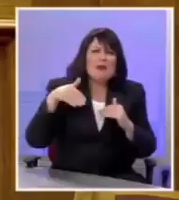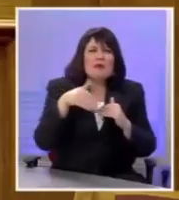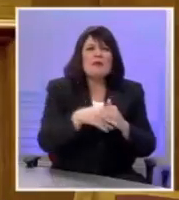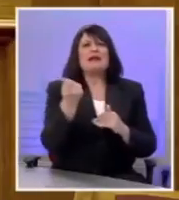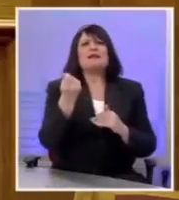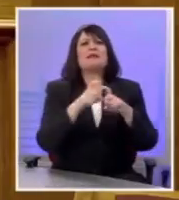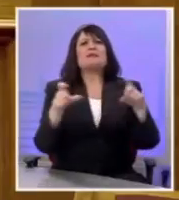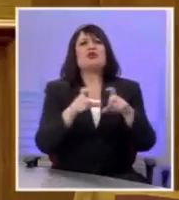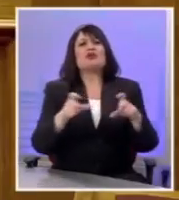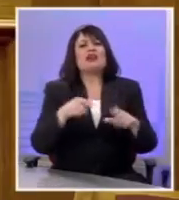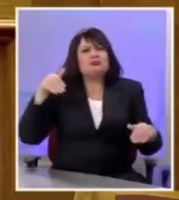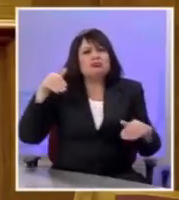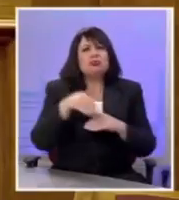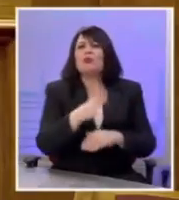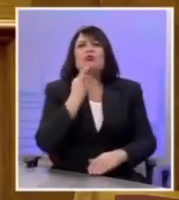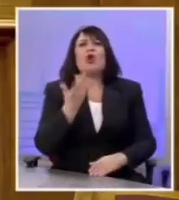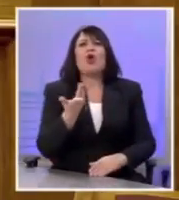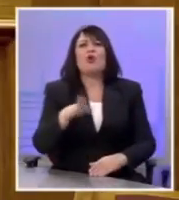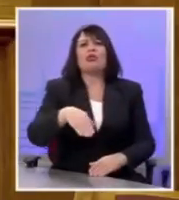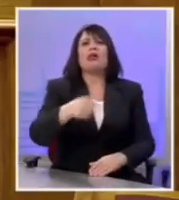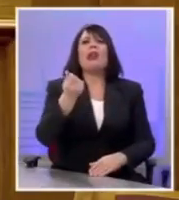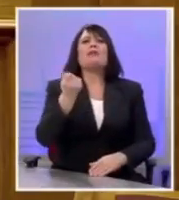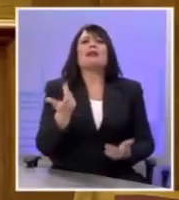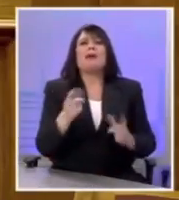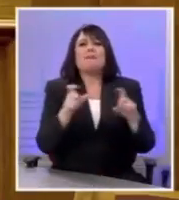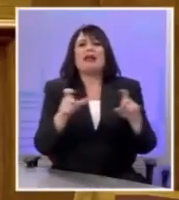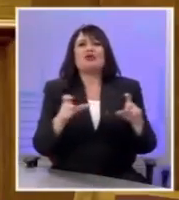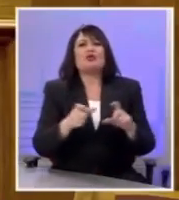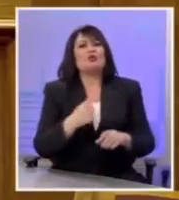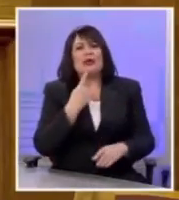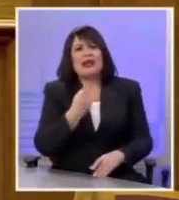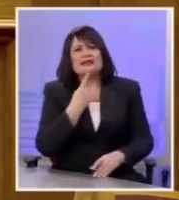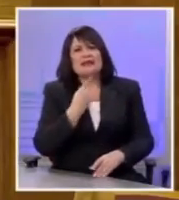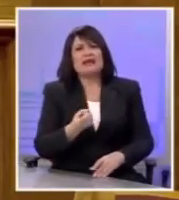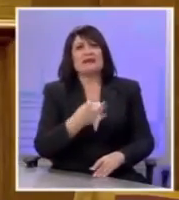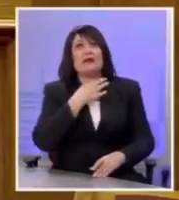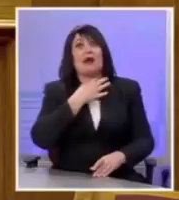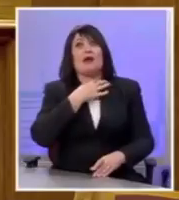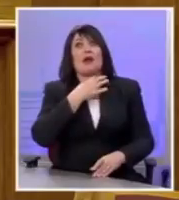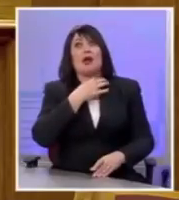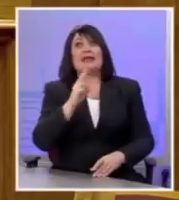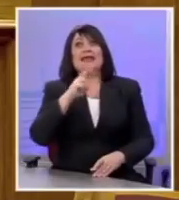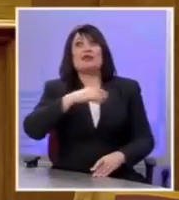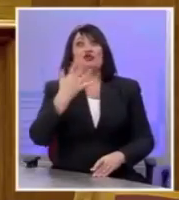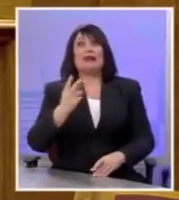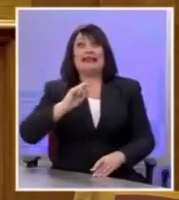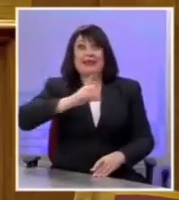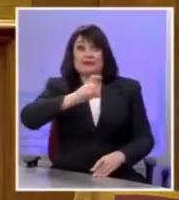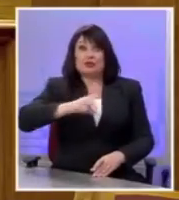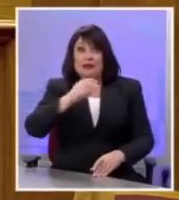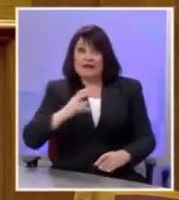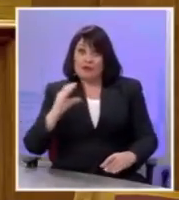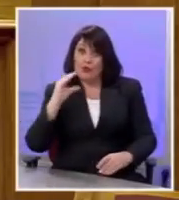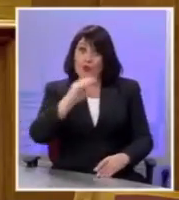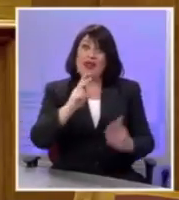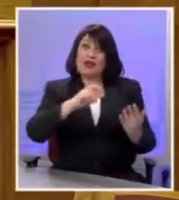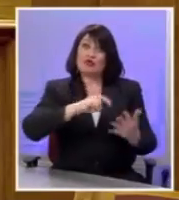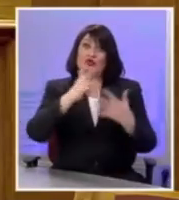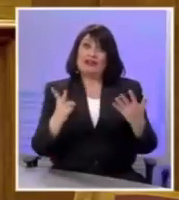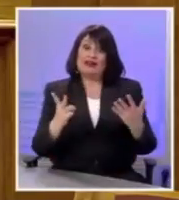τιμές των μετοχών. Γιατί πέσανε οι τιμές των μετοχών? Γιατί όταν λες ότι θα χρειαστεί ίσως 25 δις και είναι 27 δις